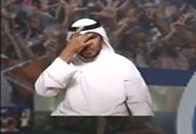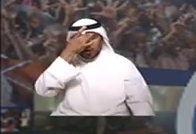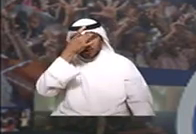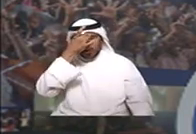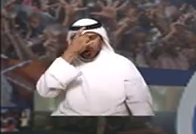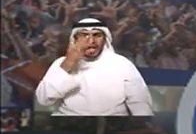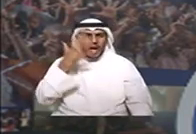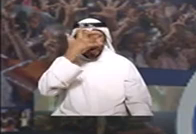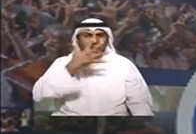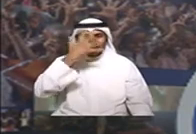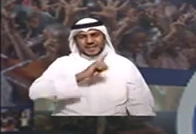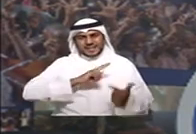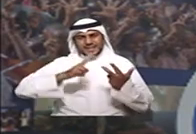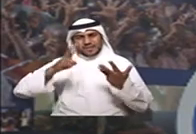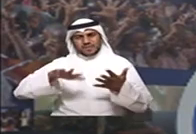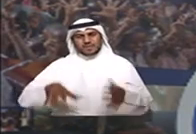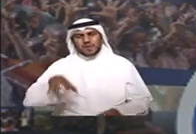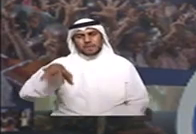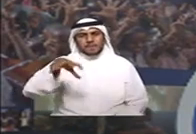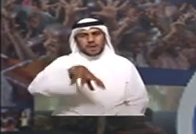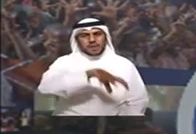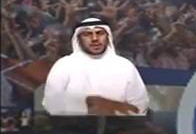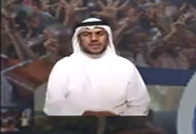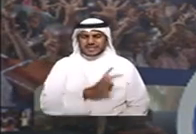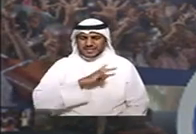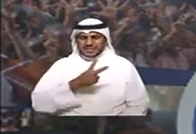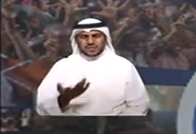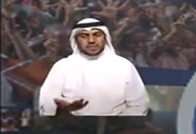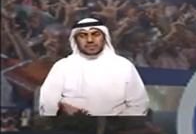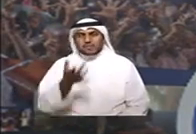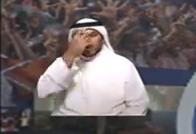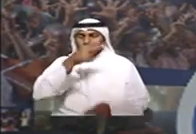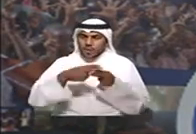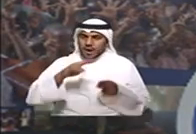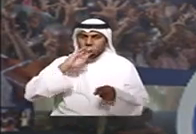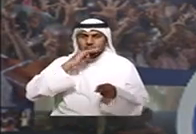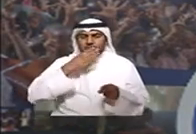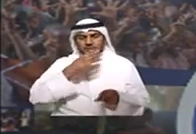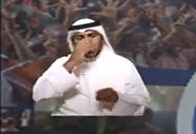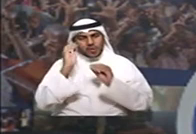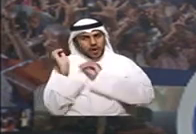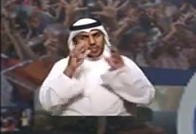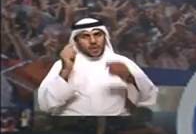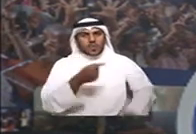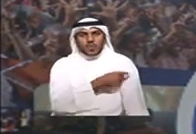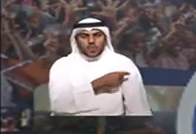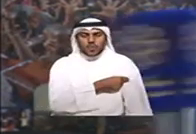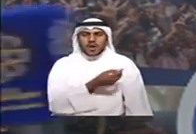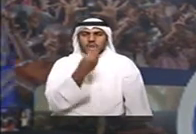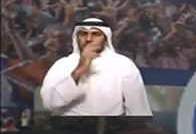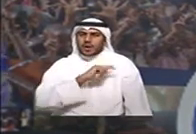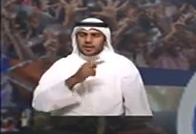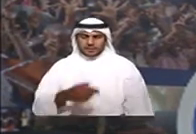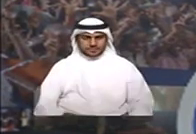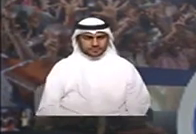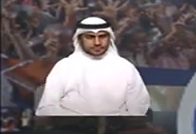الأفريقية مثل سيراليون و كونغو، وطبعا هذه الدول اللي متعرضة للأوبئة اللي موجودة الحين. أستاذ